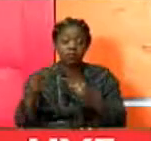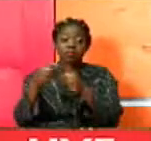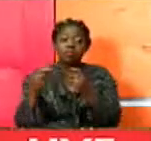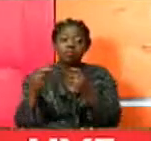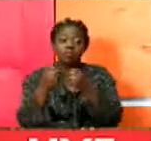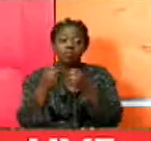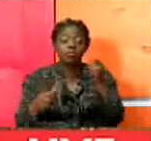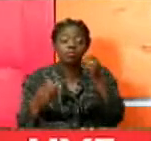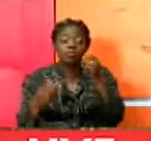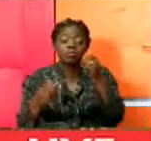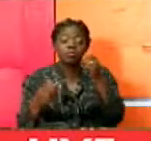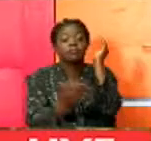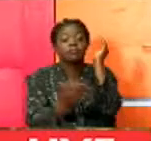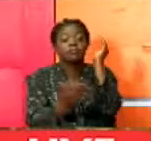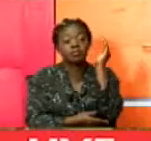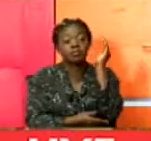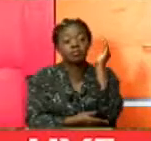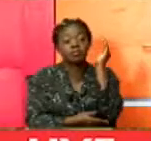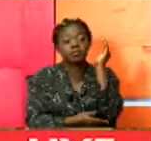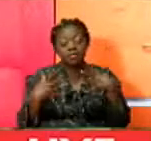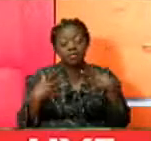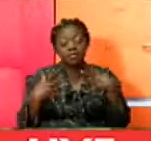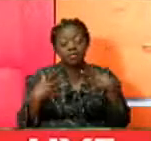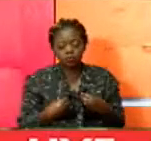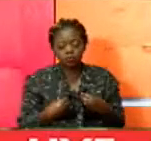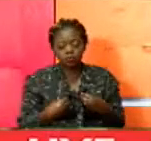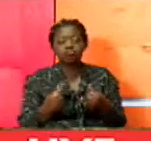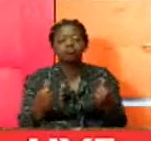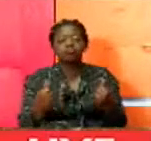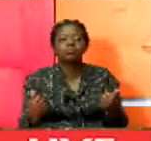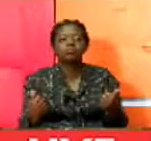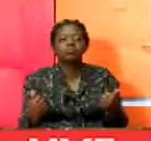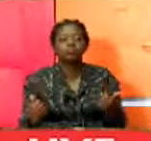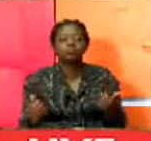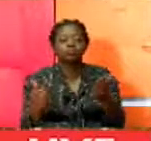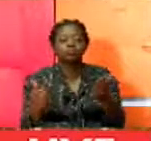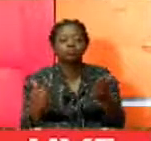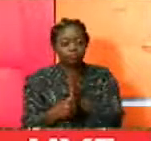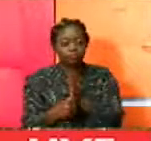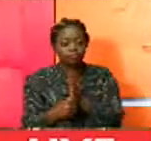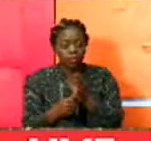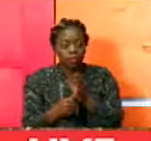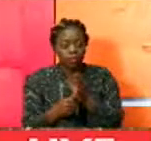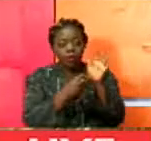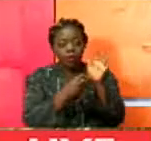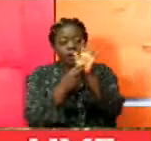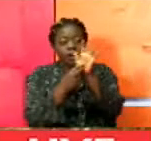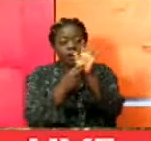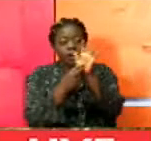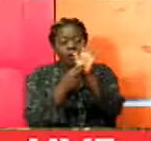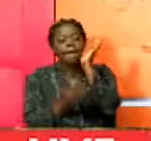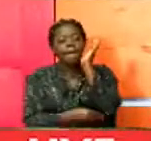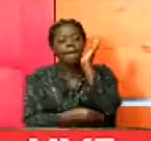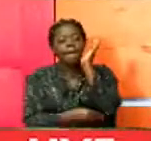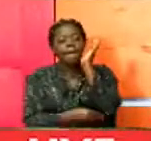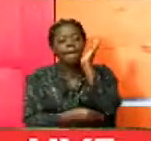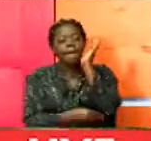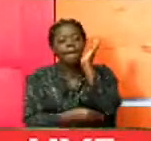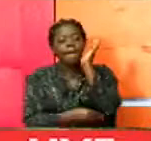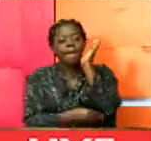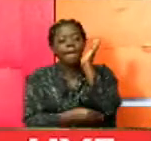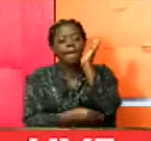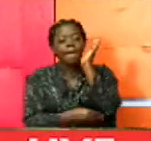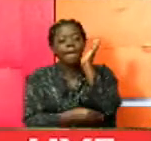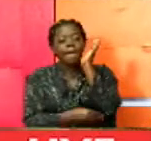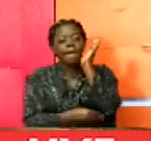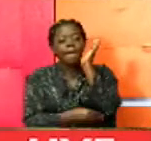bungi bw'enkungula. Naye ekyeya kikyafuuse ekizibu. Omwoleso gwa Harvest Money era mwebale kugutuuma